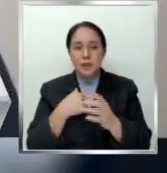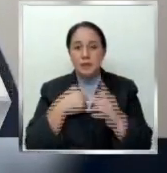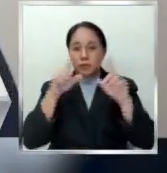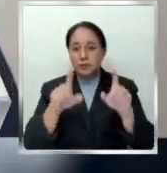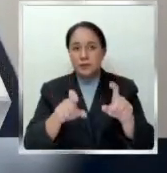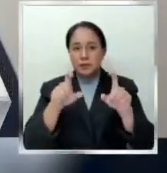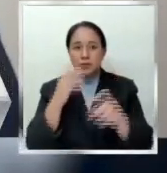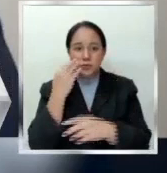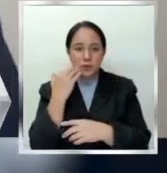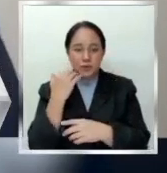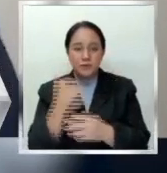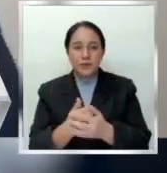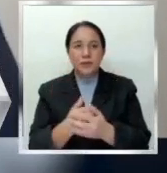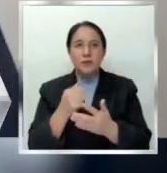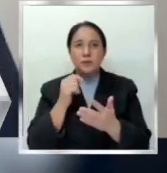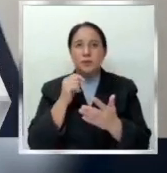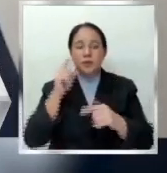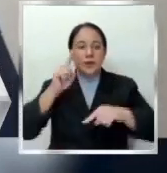na. So hindi na natin